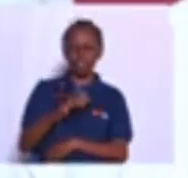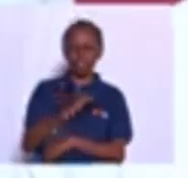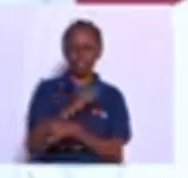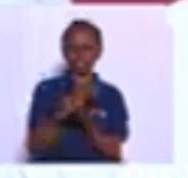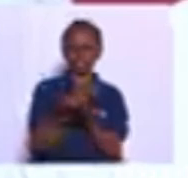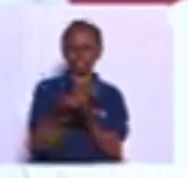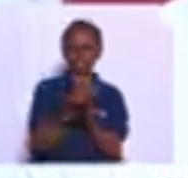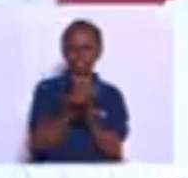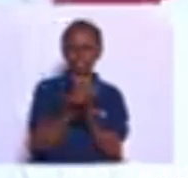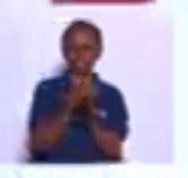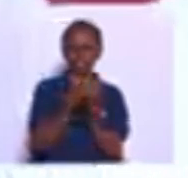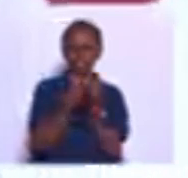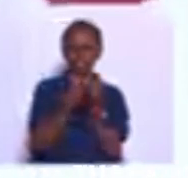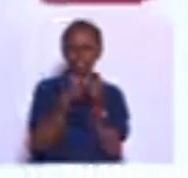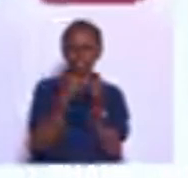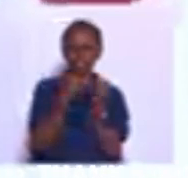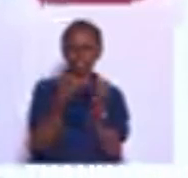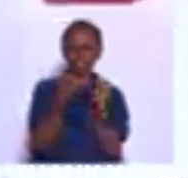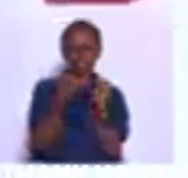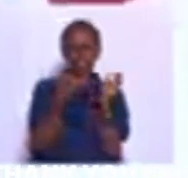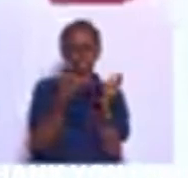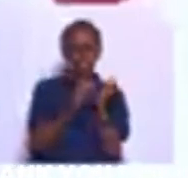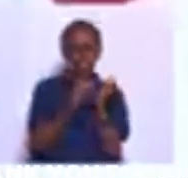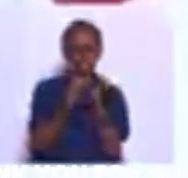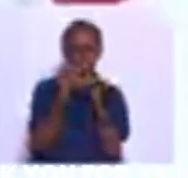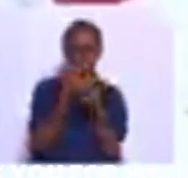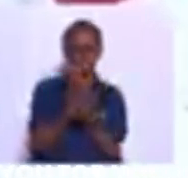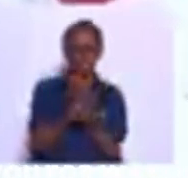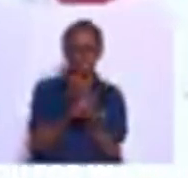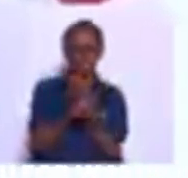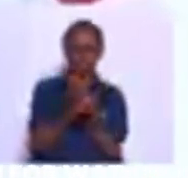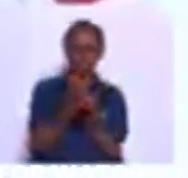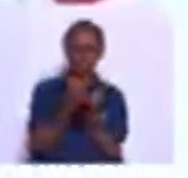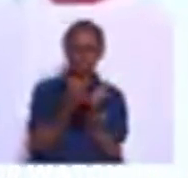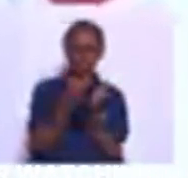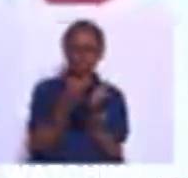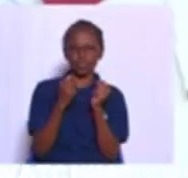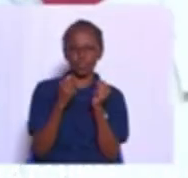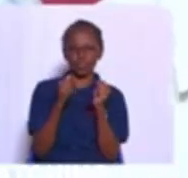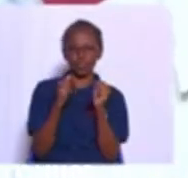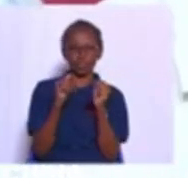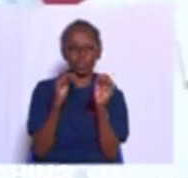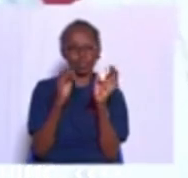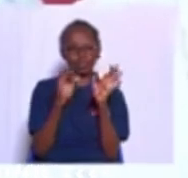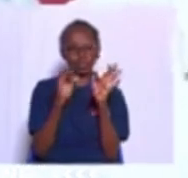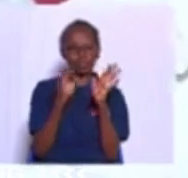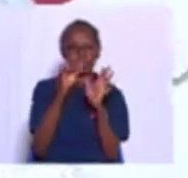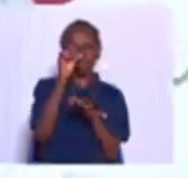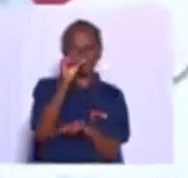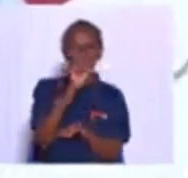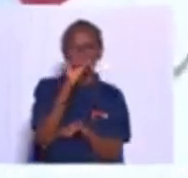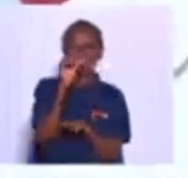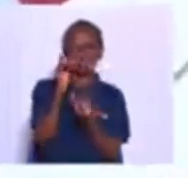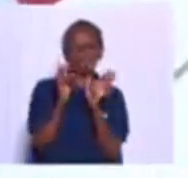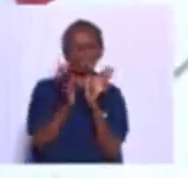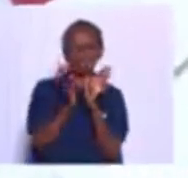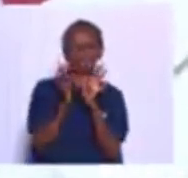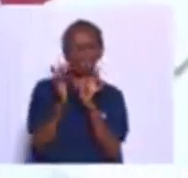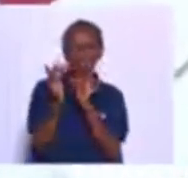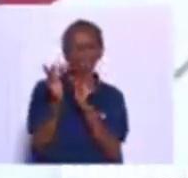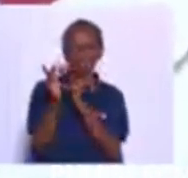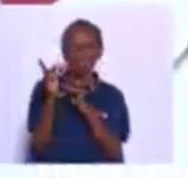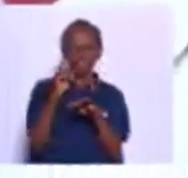tumekombolewa. Ndiyo wokovu wetu. Ndiyo wokovu wetu. Salama wake Kristo